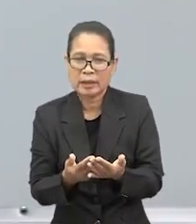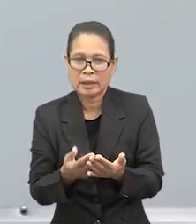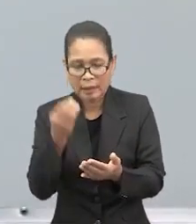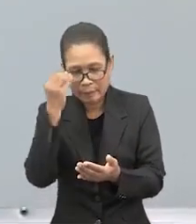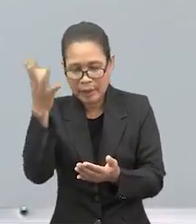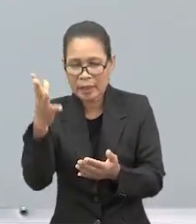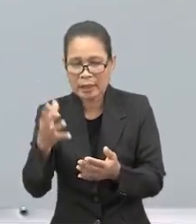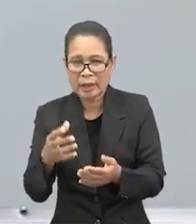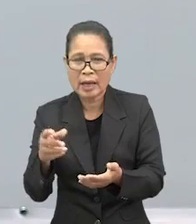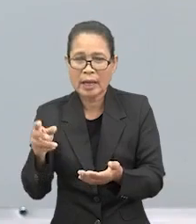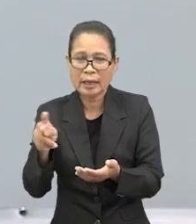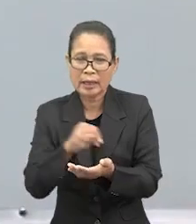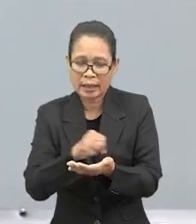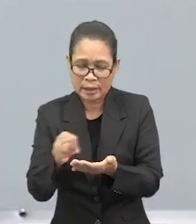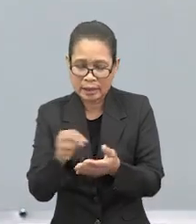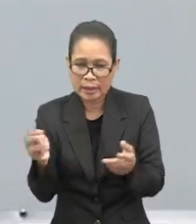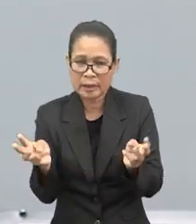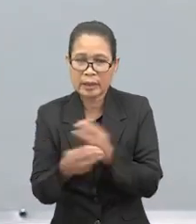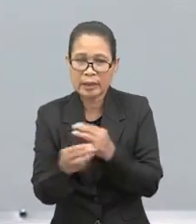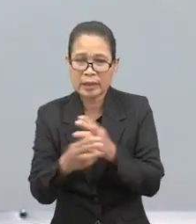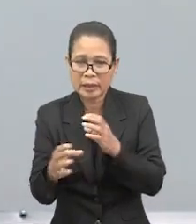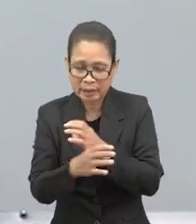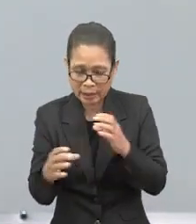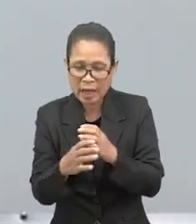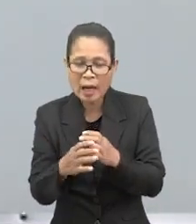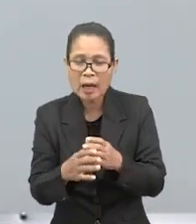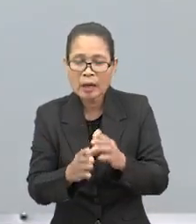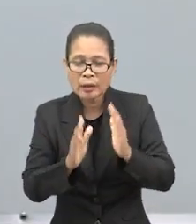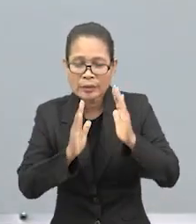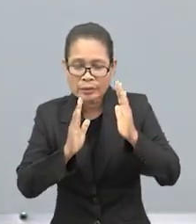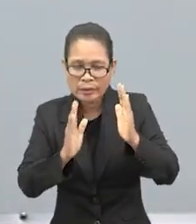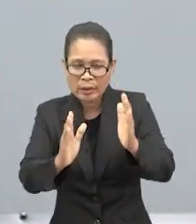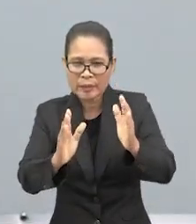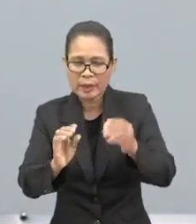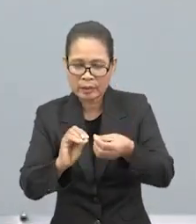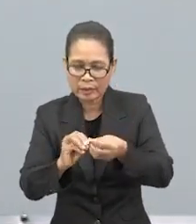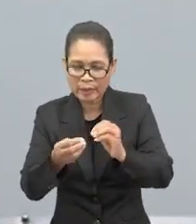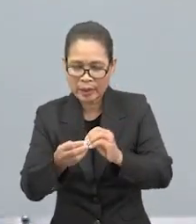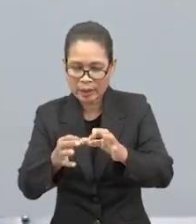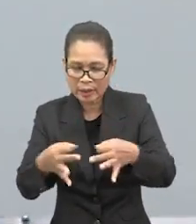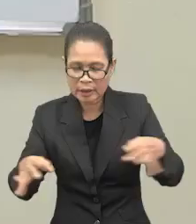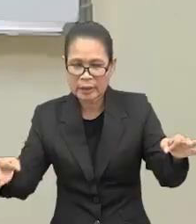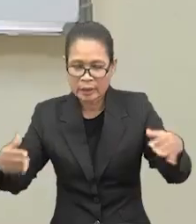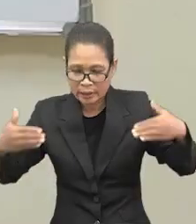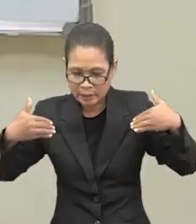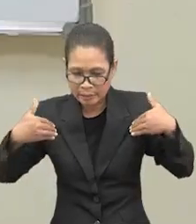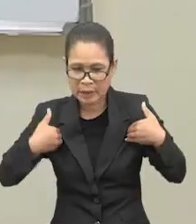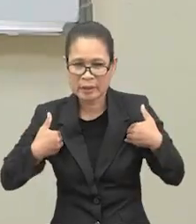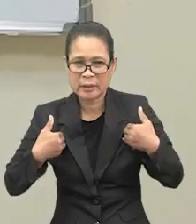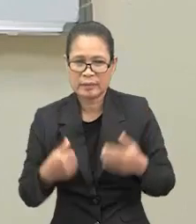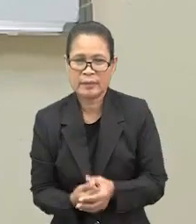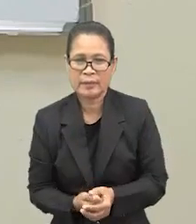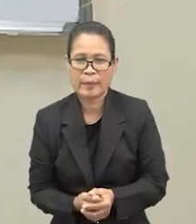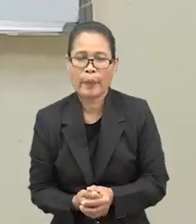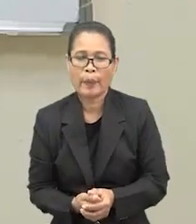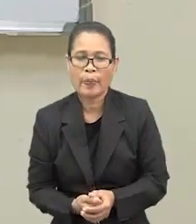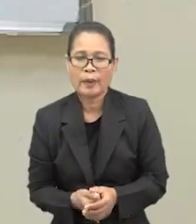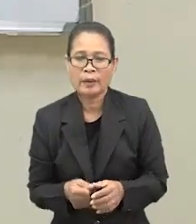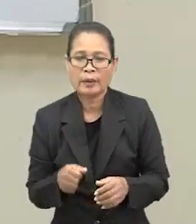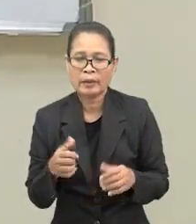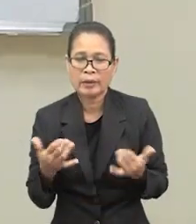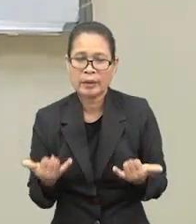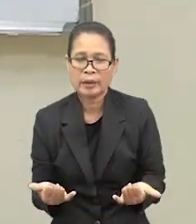nóng thả dạng mạch. Đảm bây ái ca kẹn nế ní. Vì sao rộp tư nâng là bạc lệch đá đại dương miền. Chà.